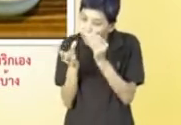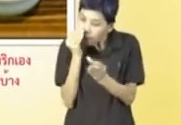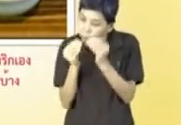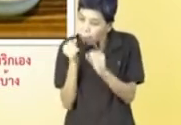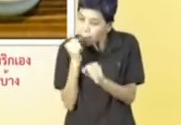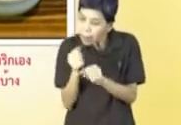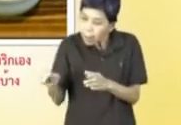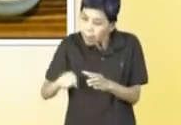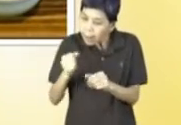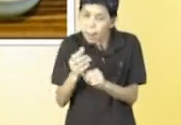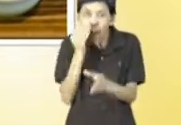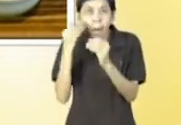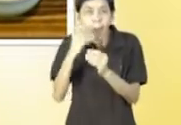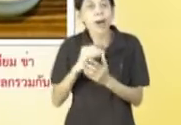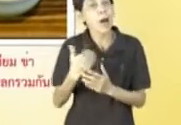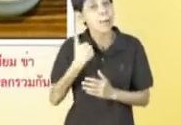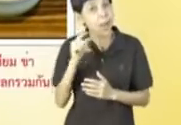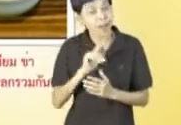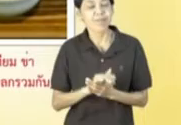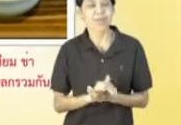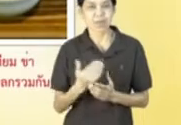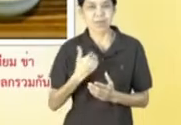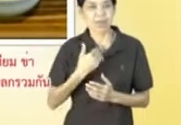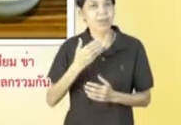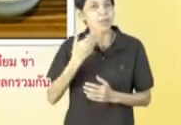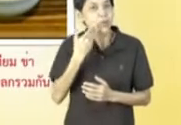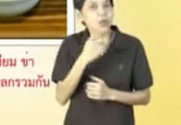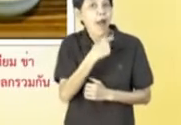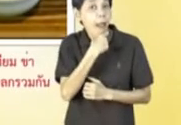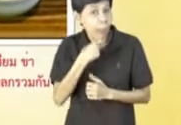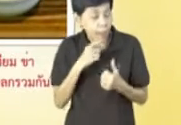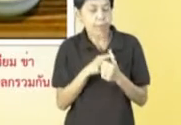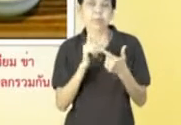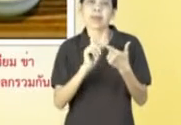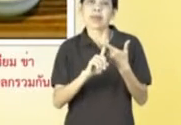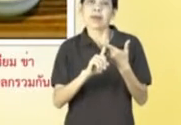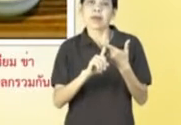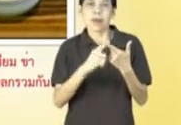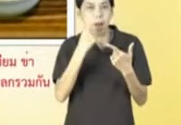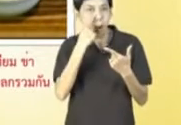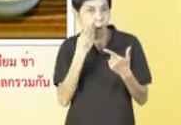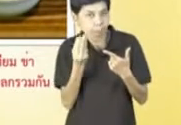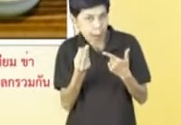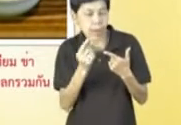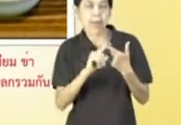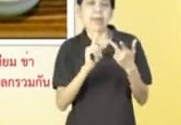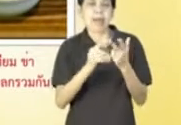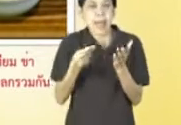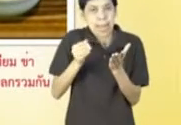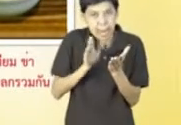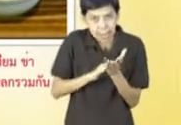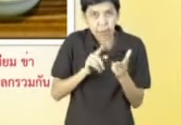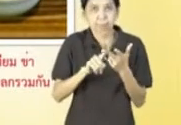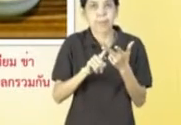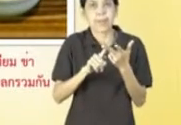กว่าแกใส่อะไรบ้างนะฮะ แล้วมีอะไรบ้างคะ ก็มีพริกแห้งนะครับแล้วก็มีหอมหัวแดง นะ ม ี กระเทียม